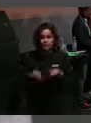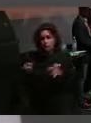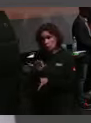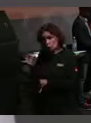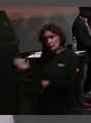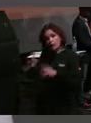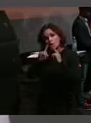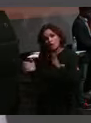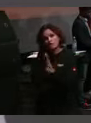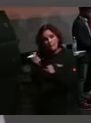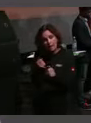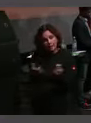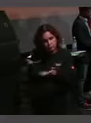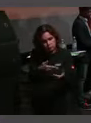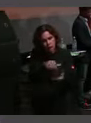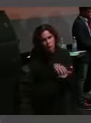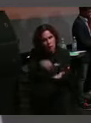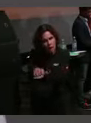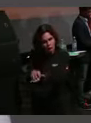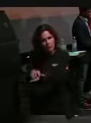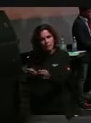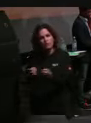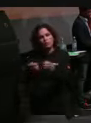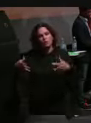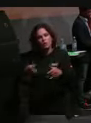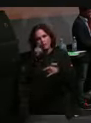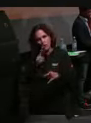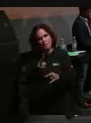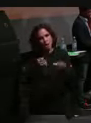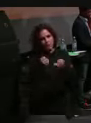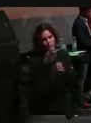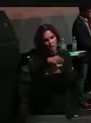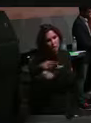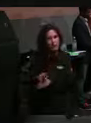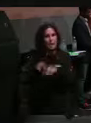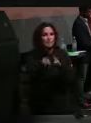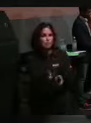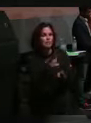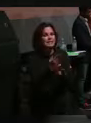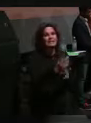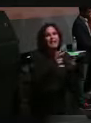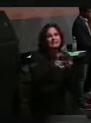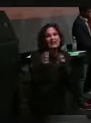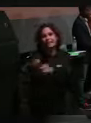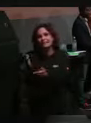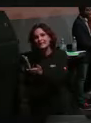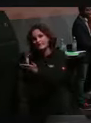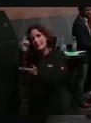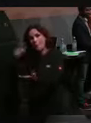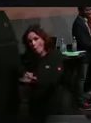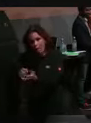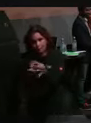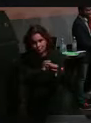dag samarbeid lokalt for å bygge ut fornybar kraft i Norge nå. Bruk riktig energibærer til riktig formål. Der hører jeg diskusjonen